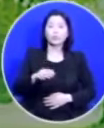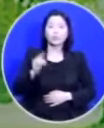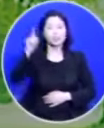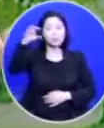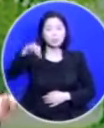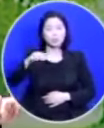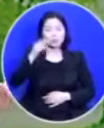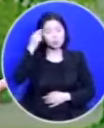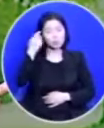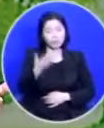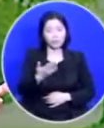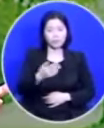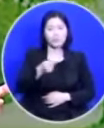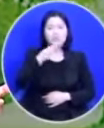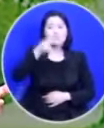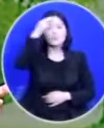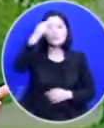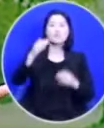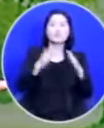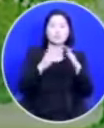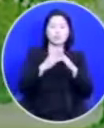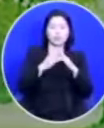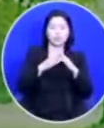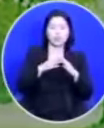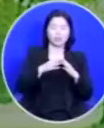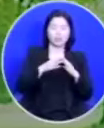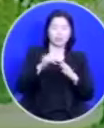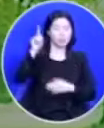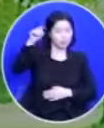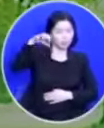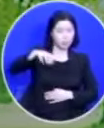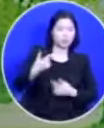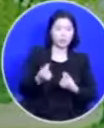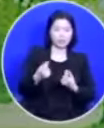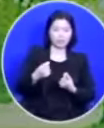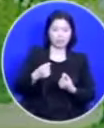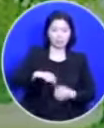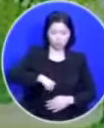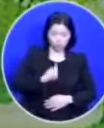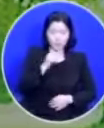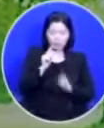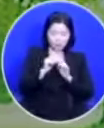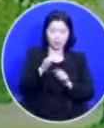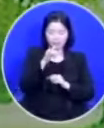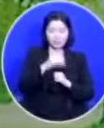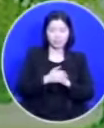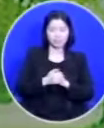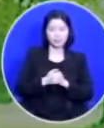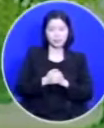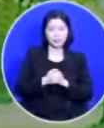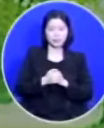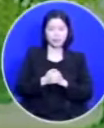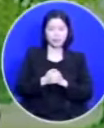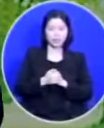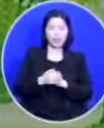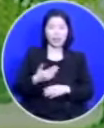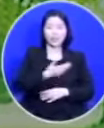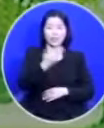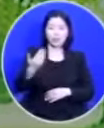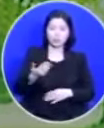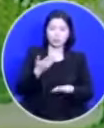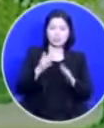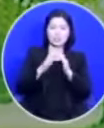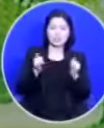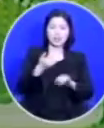술집이 정부가 자기는 솔직히 술집이 정부가 뜨는 거예요 여러분 사람이